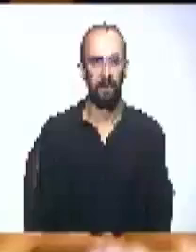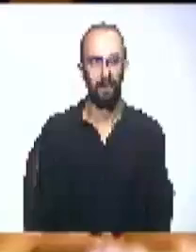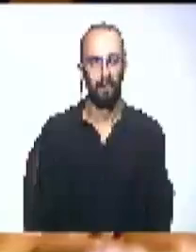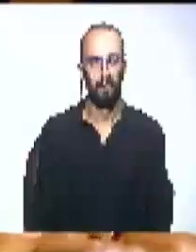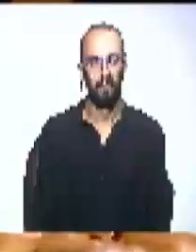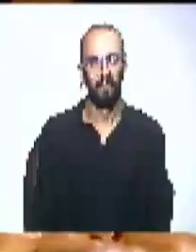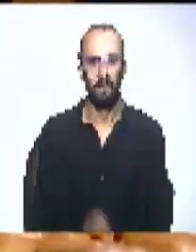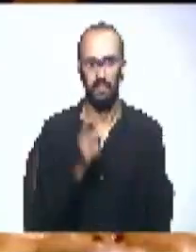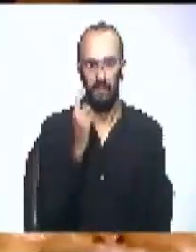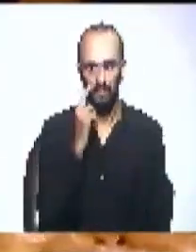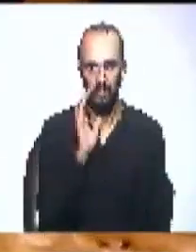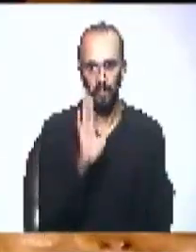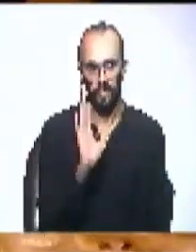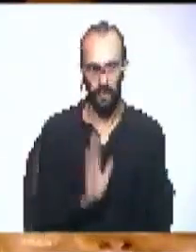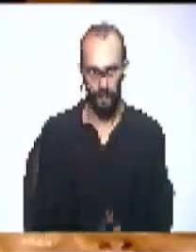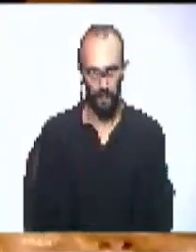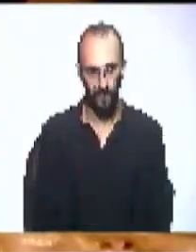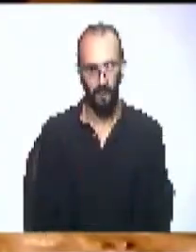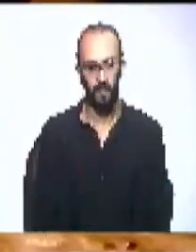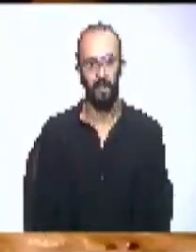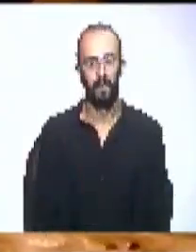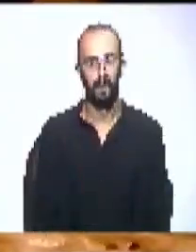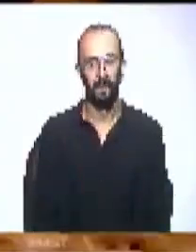بصي بقى دكتوره، فاضل معانا